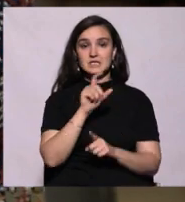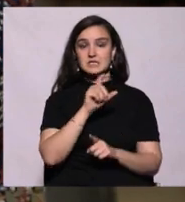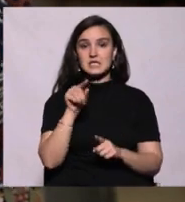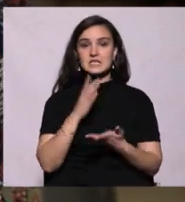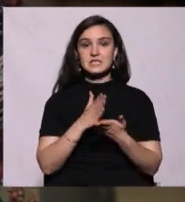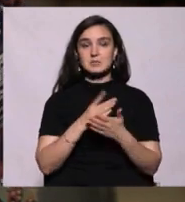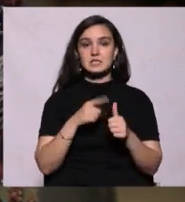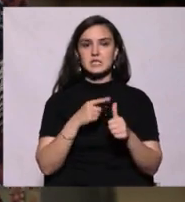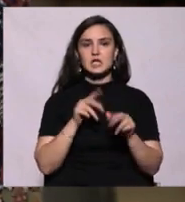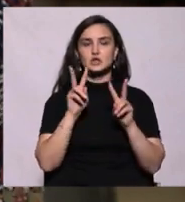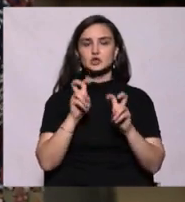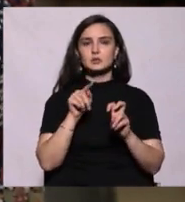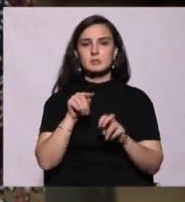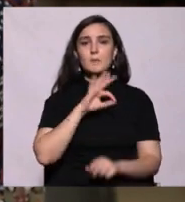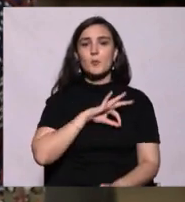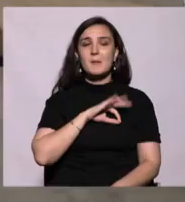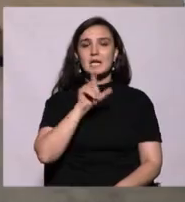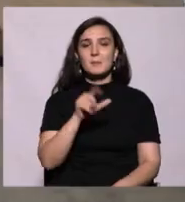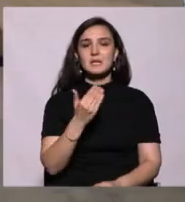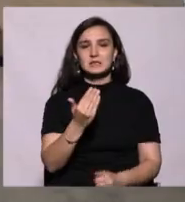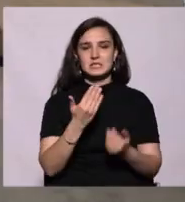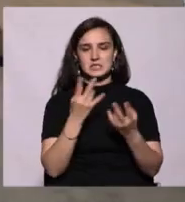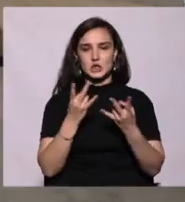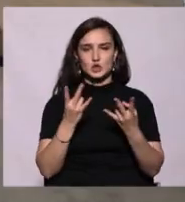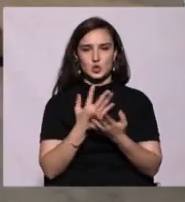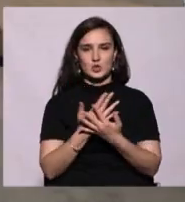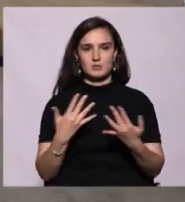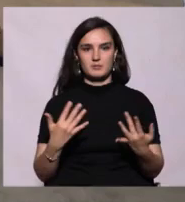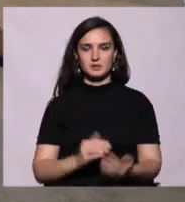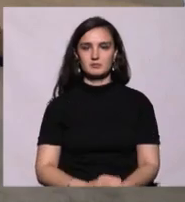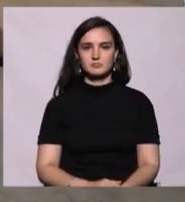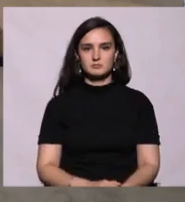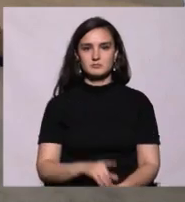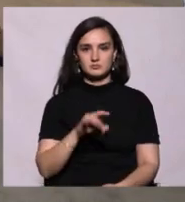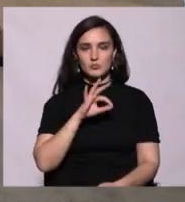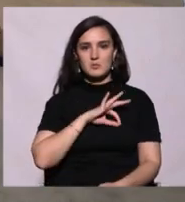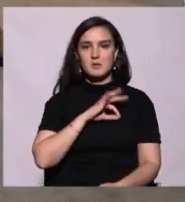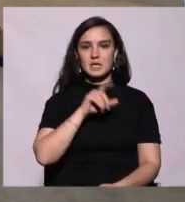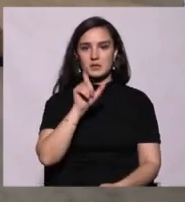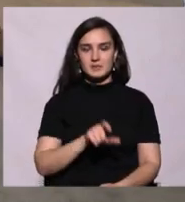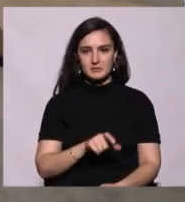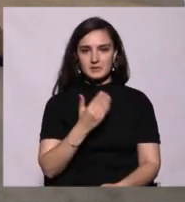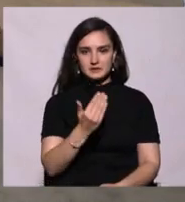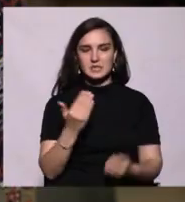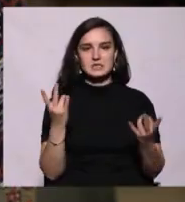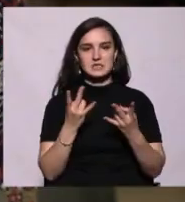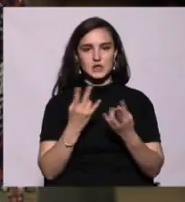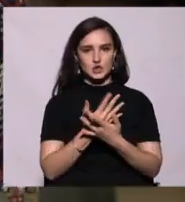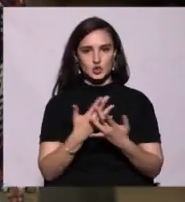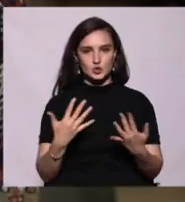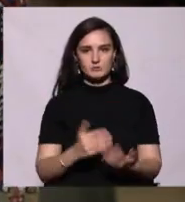in Georgian it means მომხმარებელთა საჭიროებები. Customer needs,